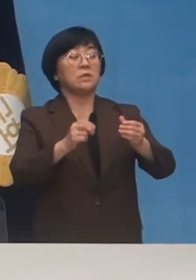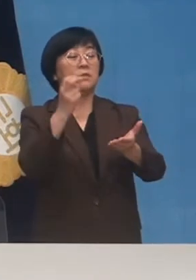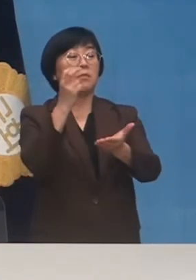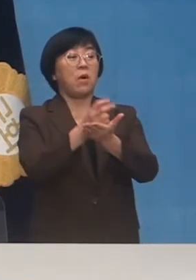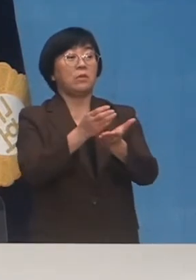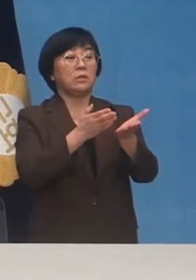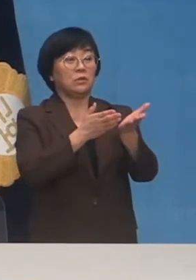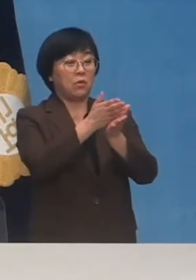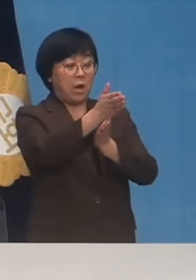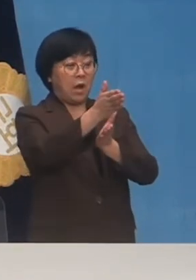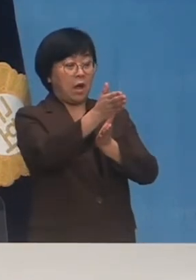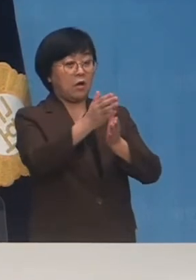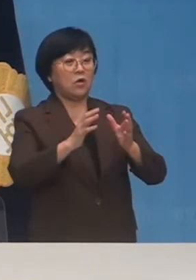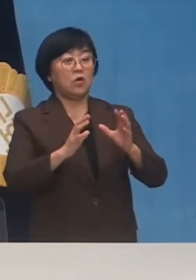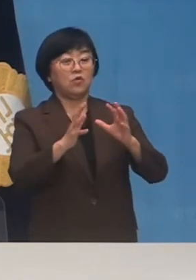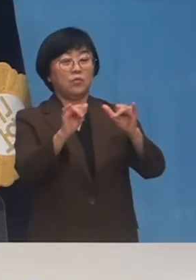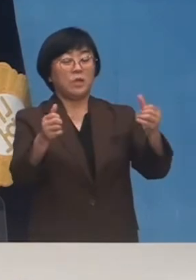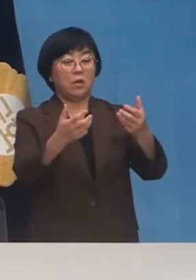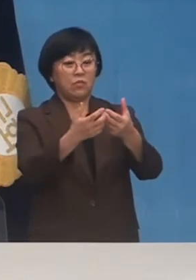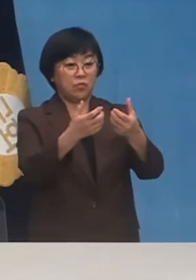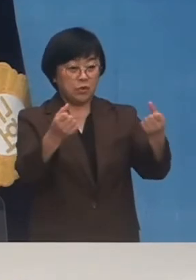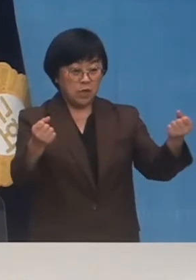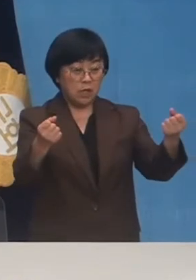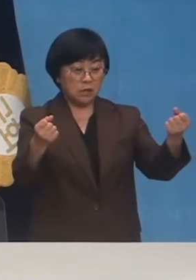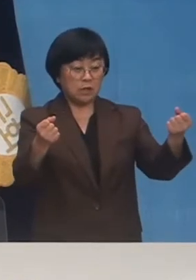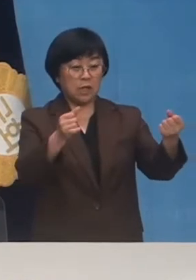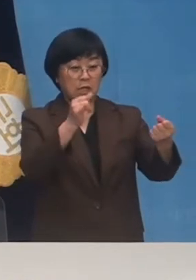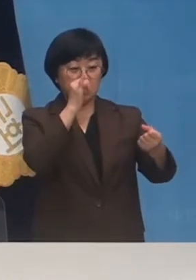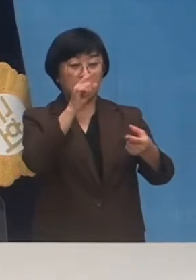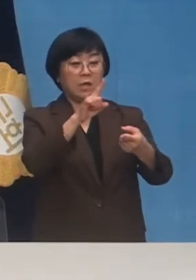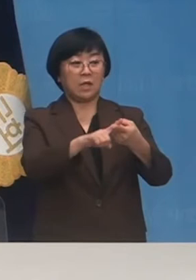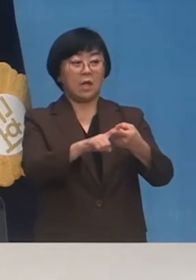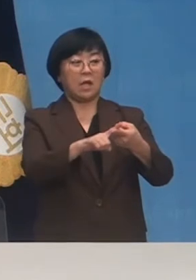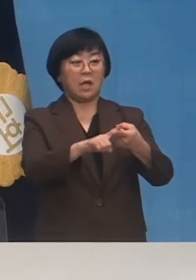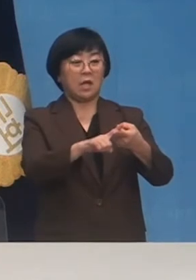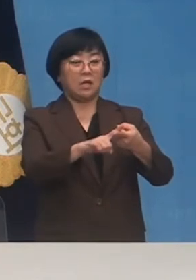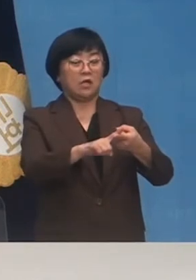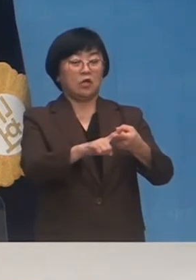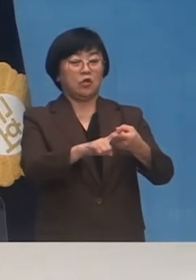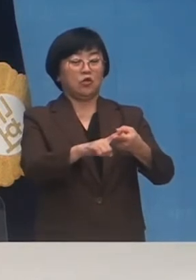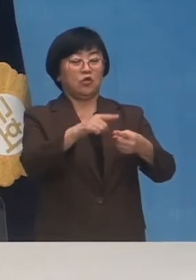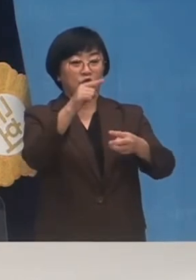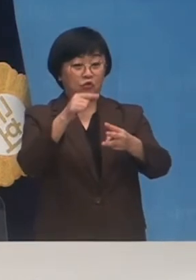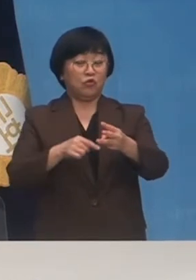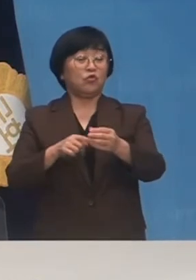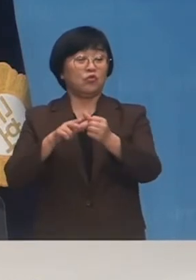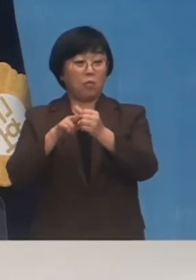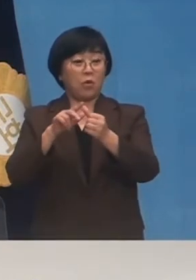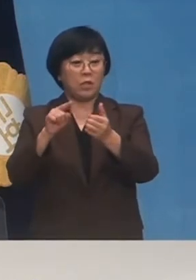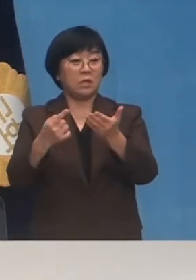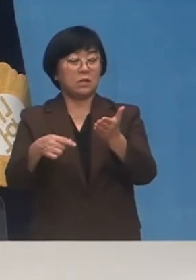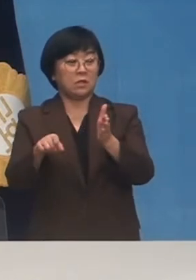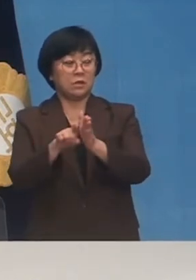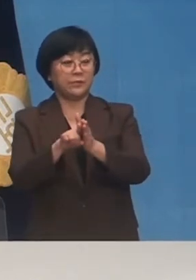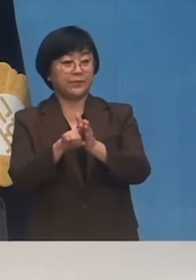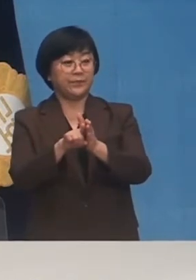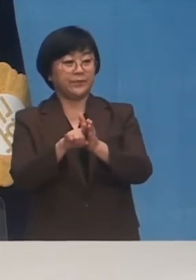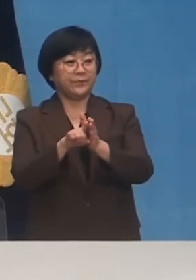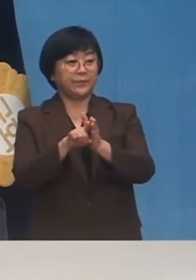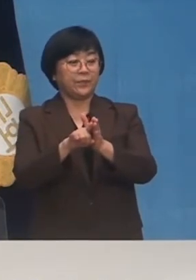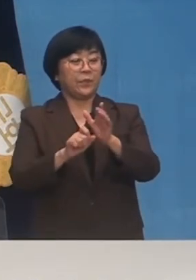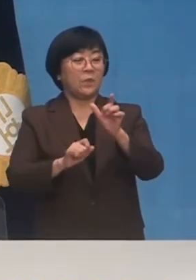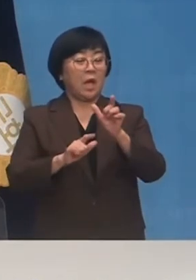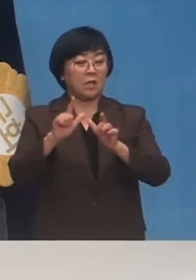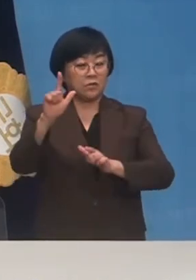통과시켜 국민 분열을 획책하고 있는 데 비해 윤석열 후보는 이를